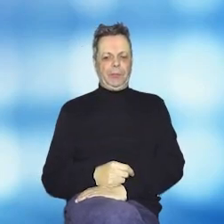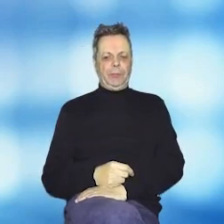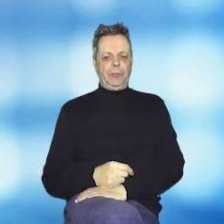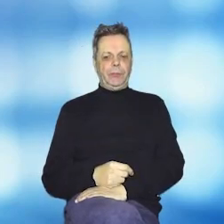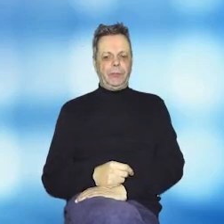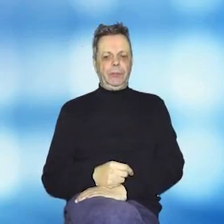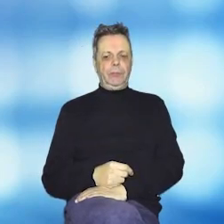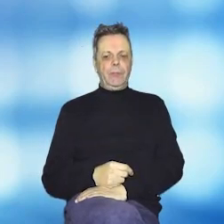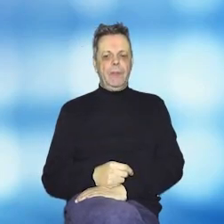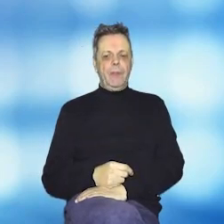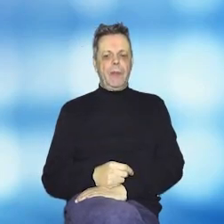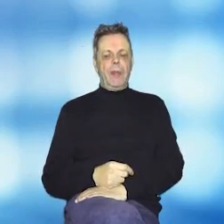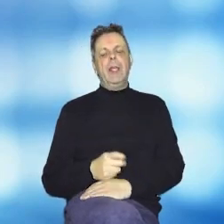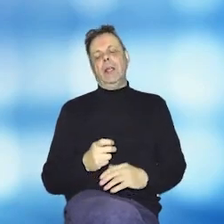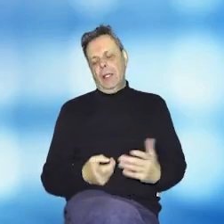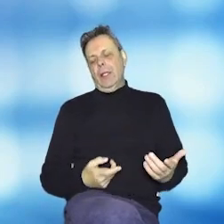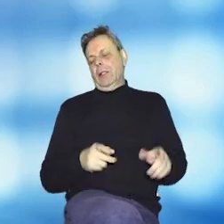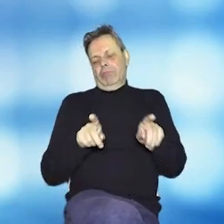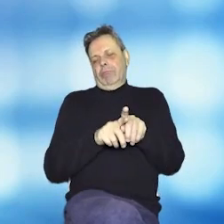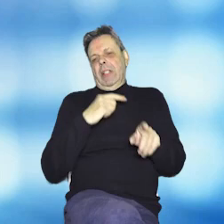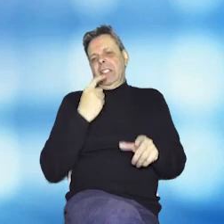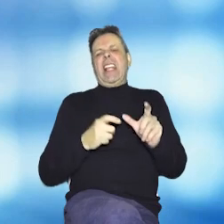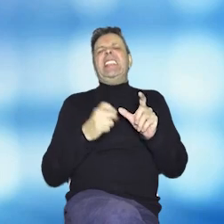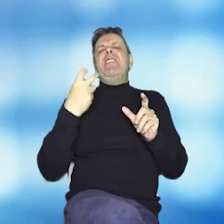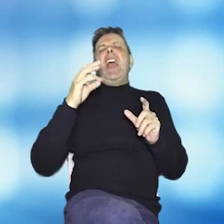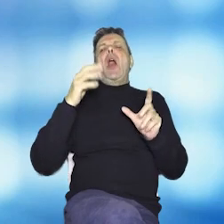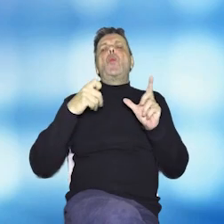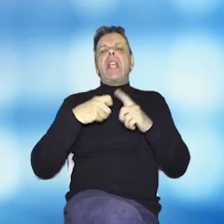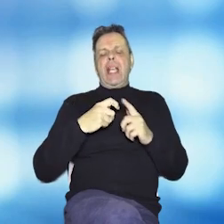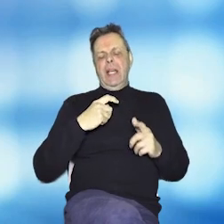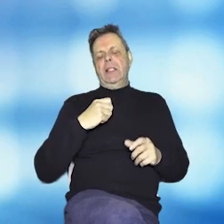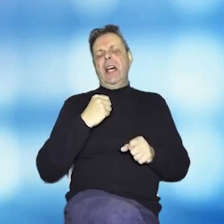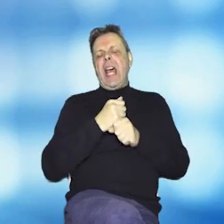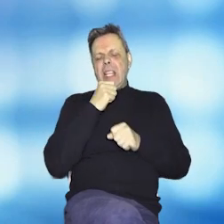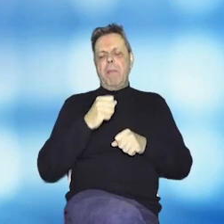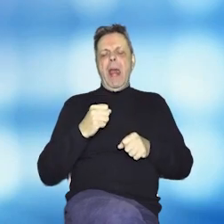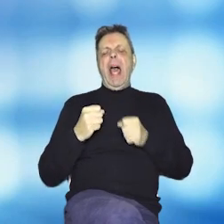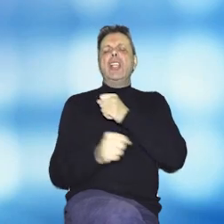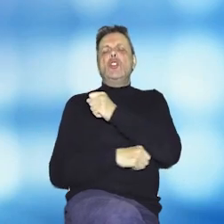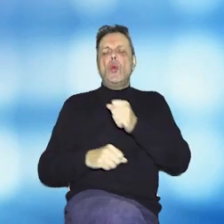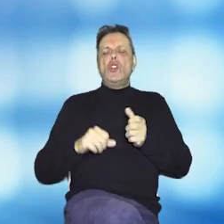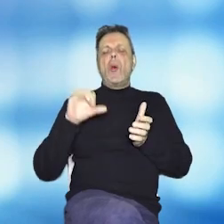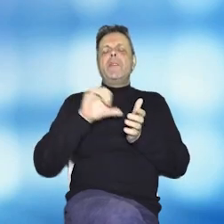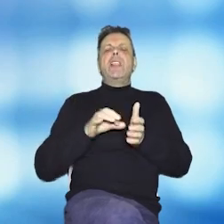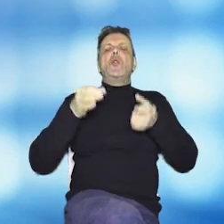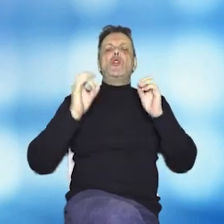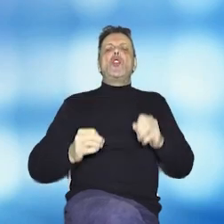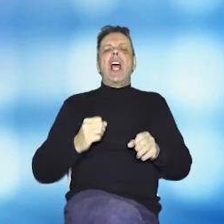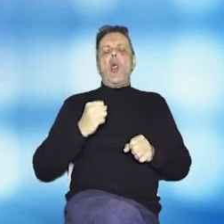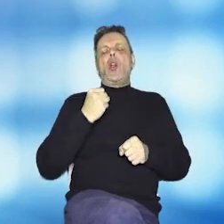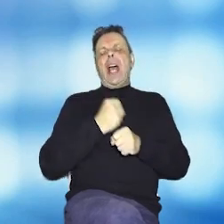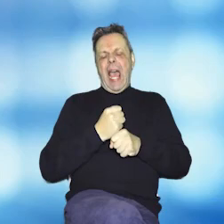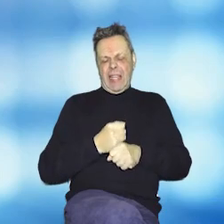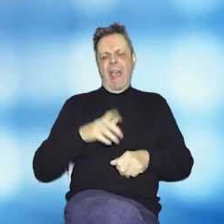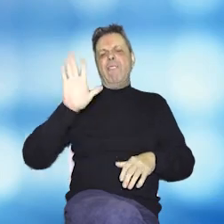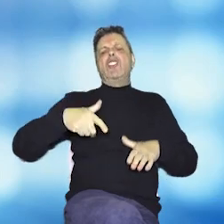lijepa. Evo, Silvija Rusac, kao što ste rekli, radim na Studijskom centru socijalnog rada posljednjih 17 godina,